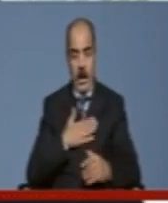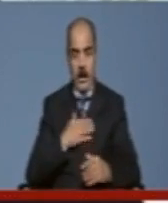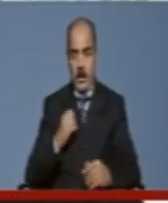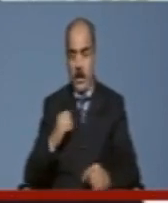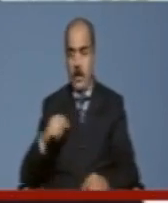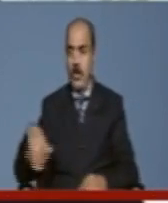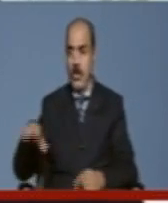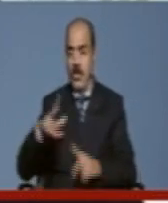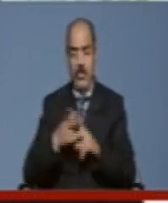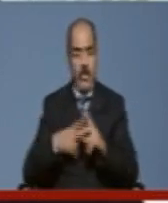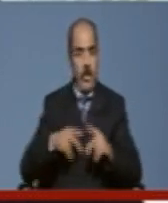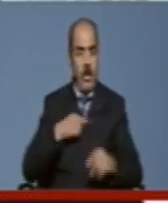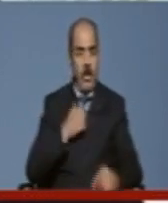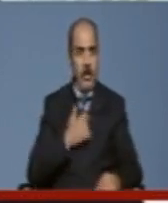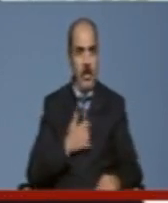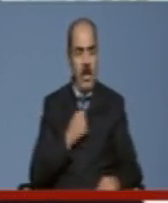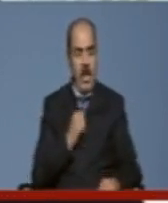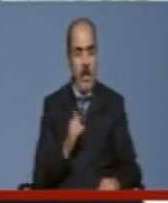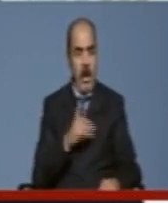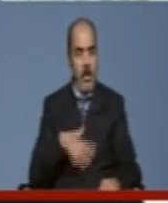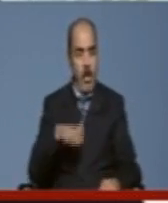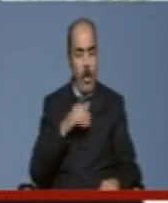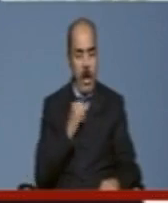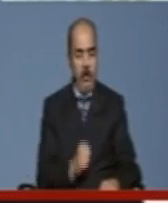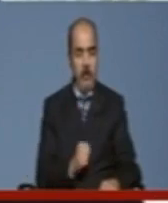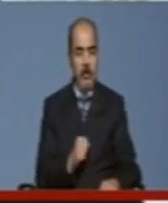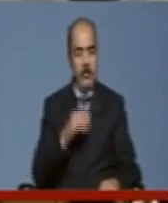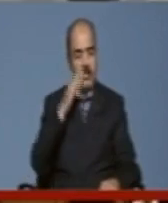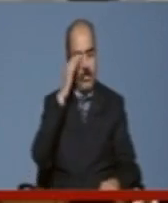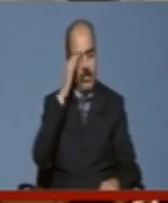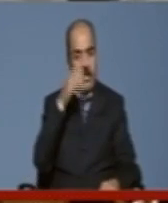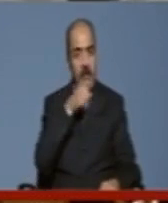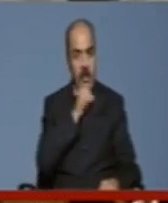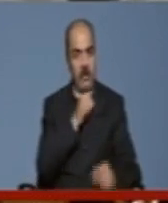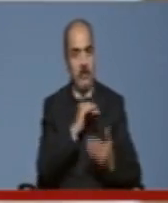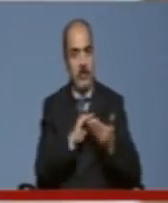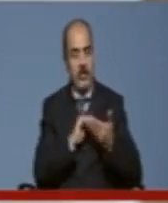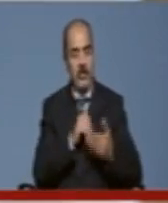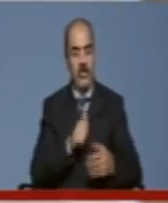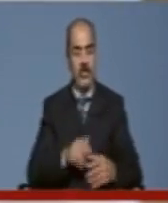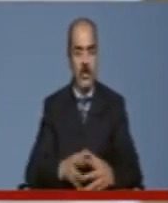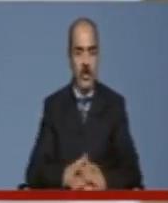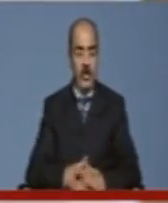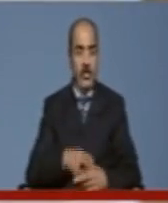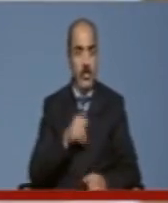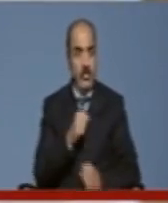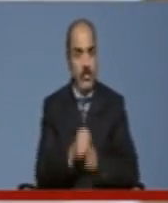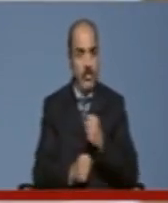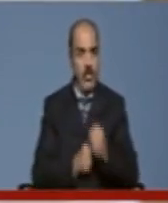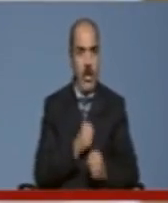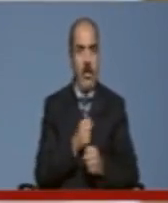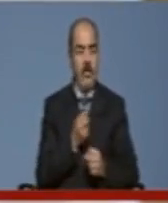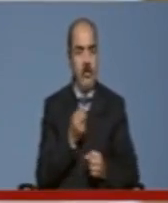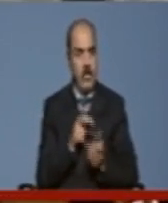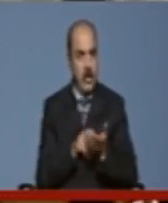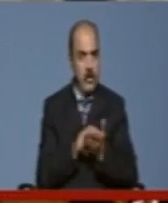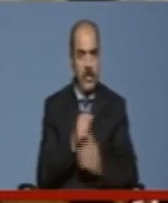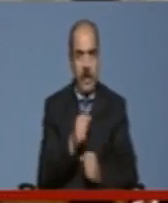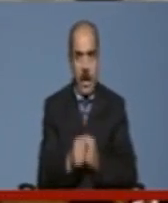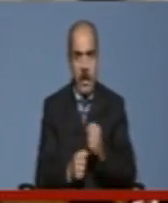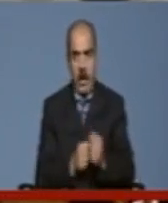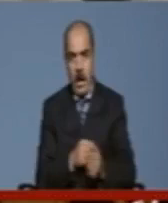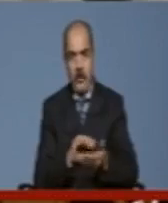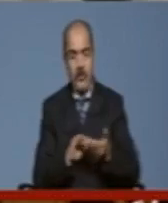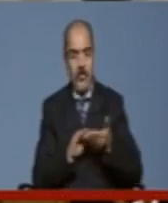انسان مخلص في منطقتنا للرئيس الفرنسي ماكرون على الجهد وعلى الحركة اللي بيبذلها من اجل